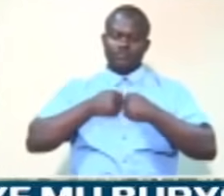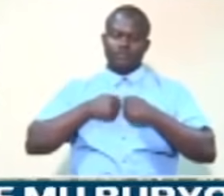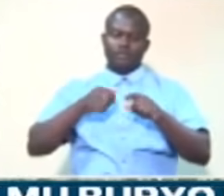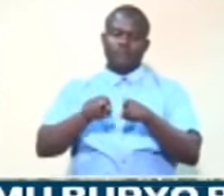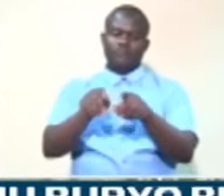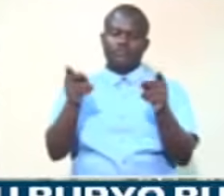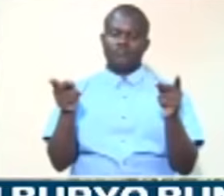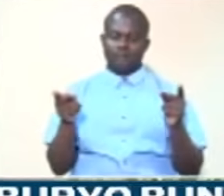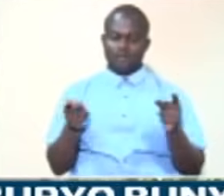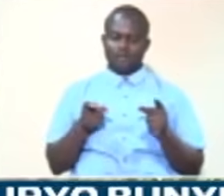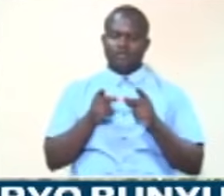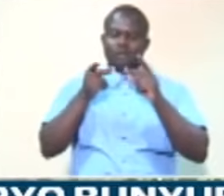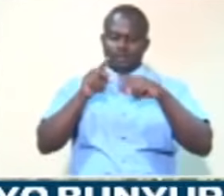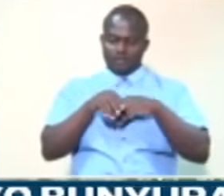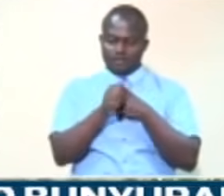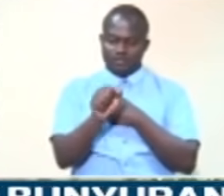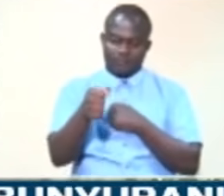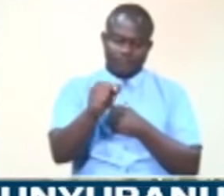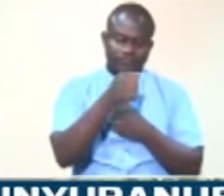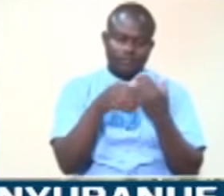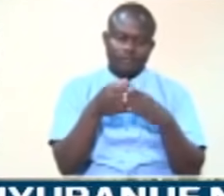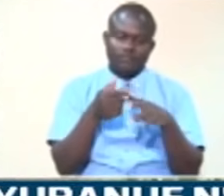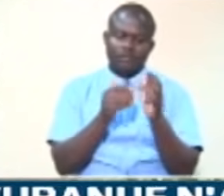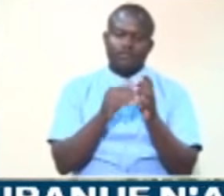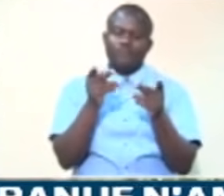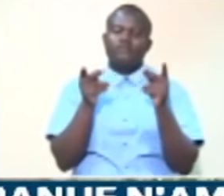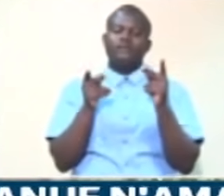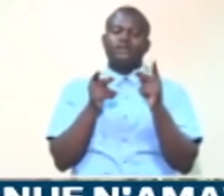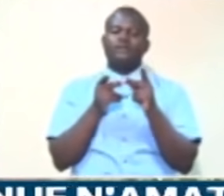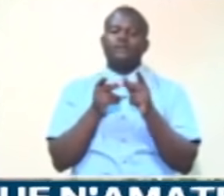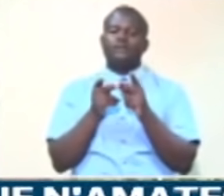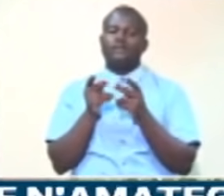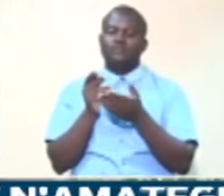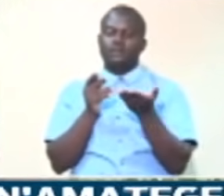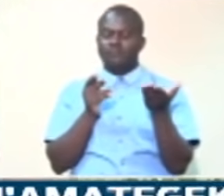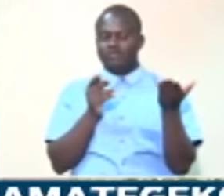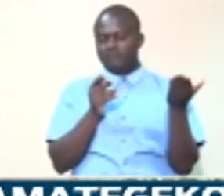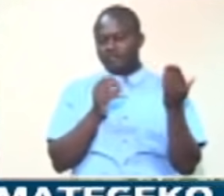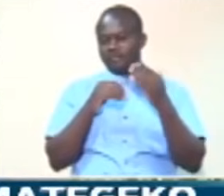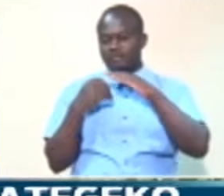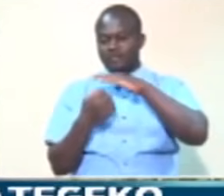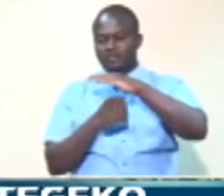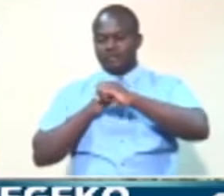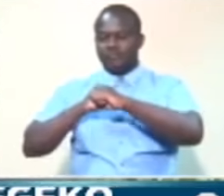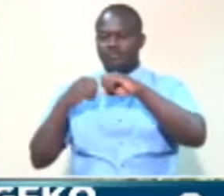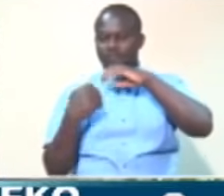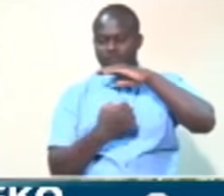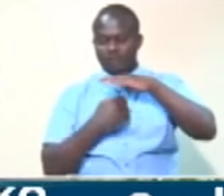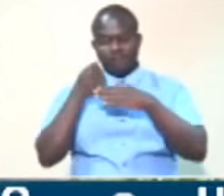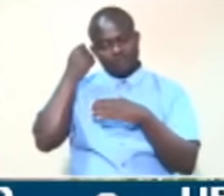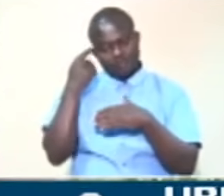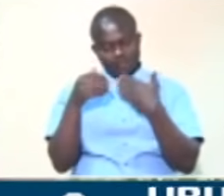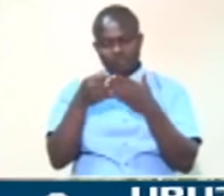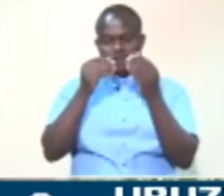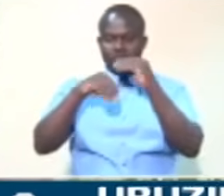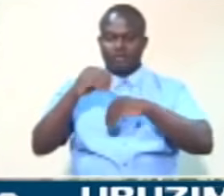nk'ahantu habereye ubukerarugendo ndetse nk'ahantu hashyize imbere kubungabunga ibidukikije. Umusaruro rero